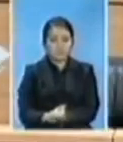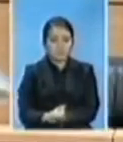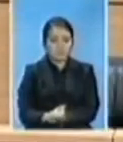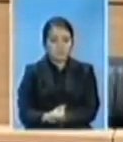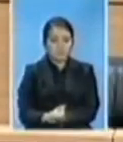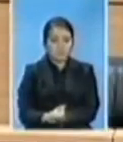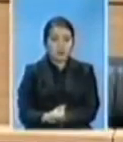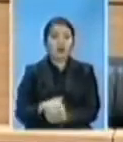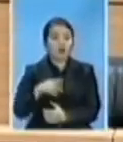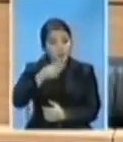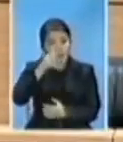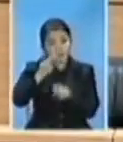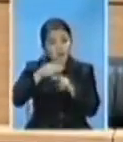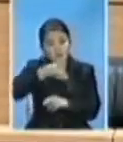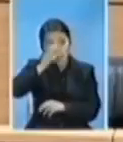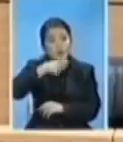ท่านคอแห้งเลยนะ